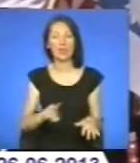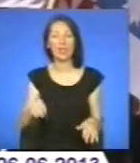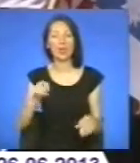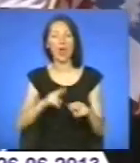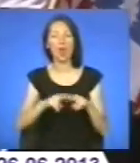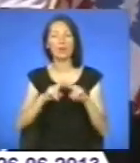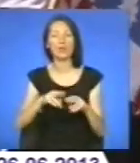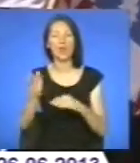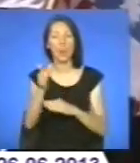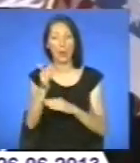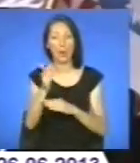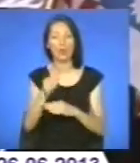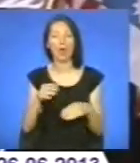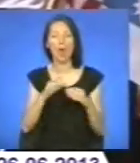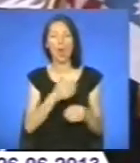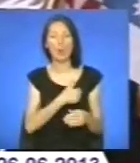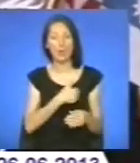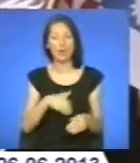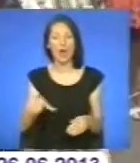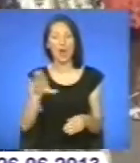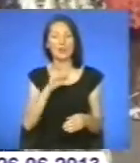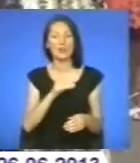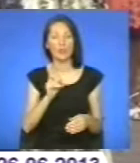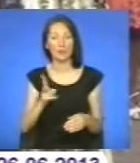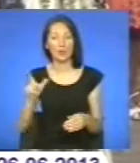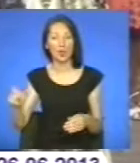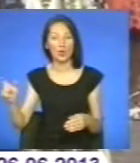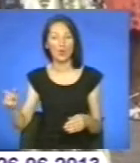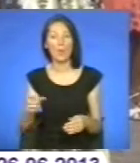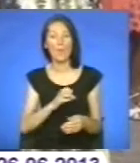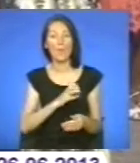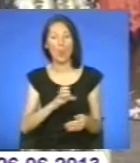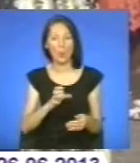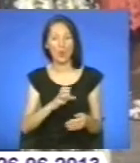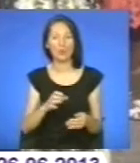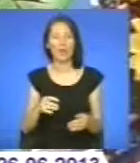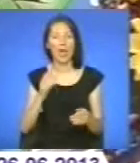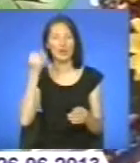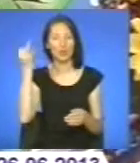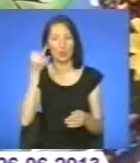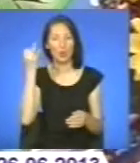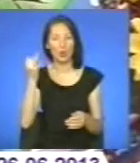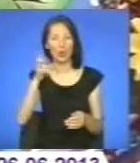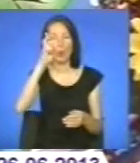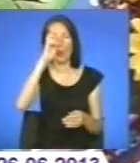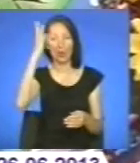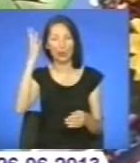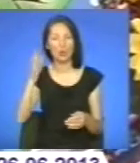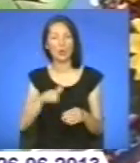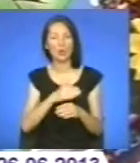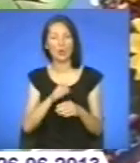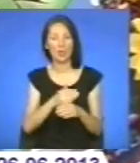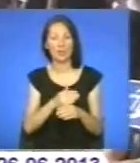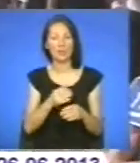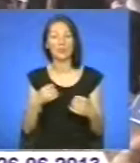усім кордишанам примножувати багатовікову історію, побожність і благочестя. У святкуванні ювілею взяли участь